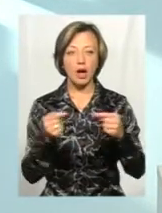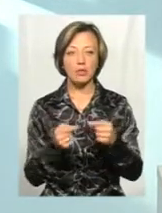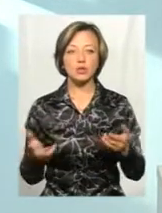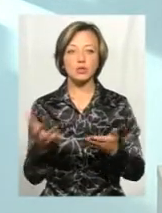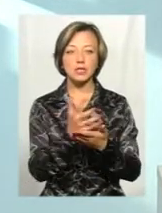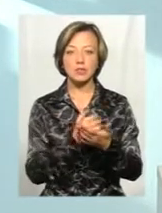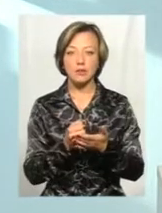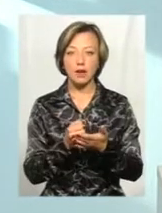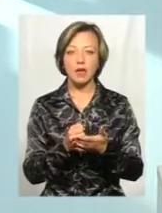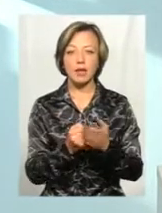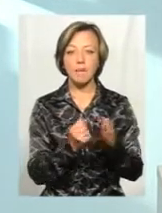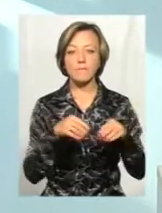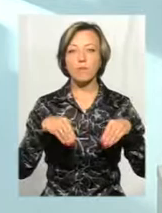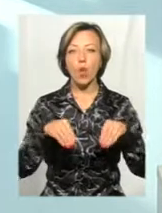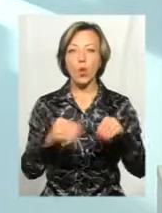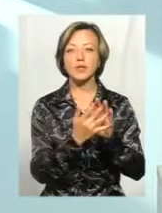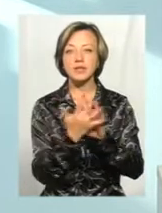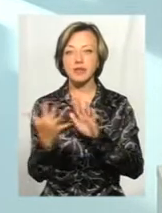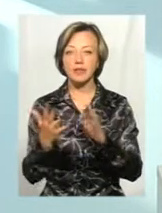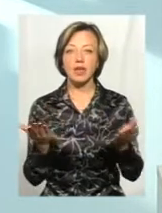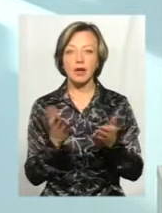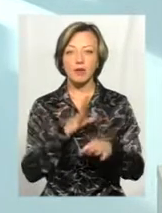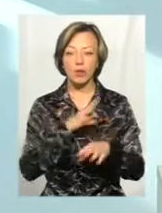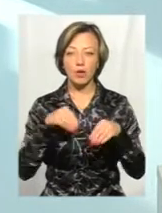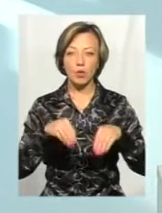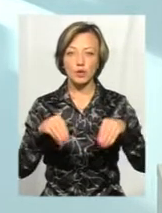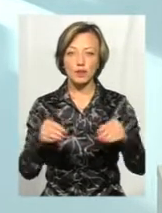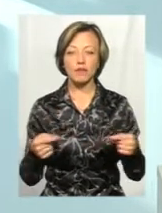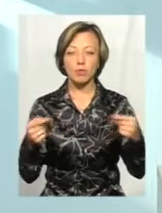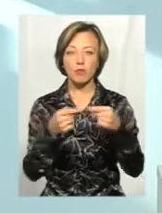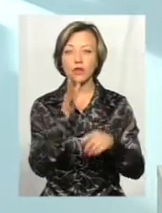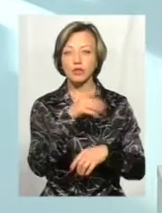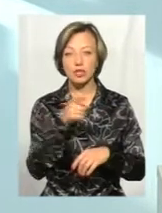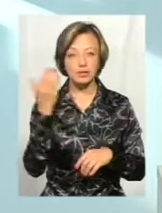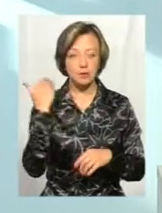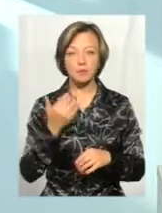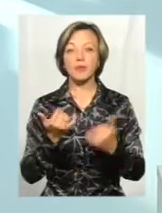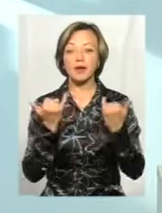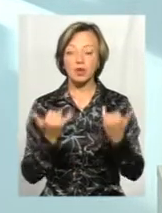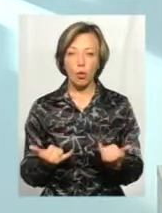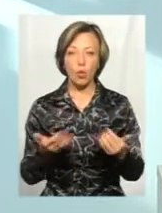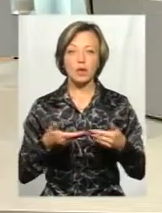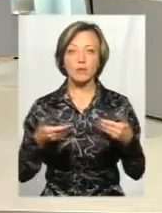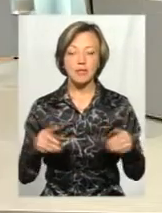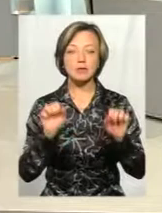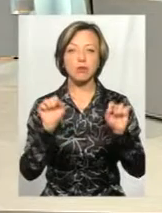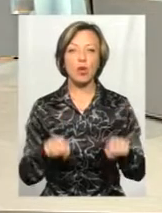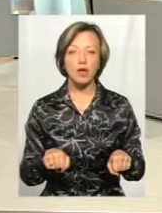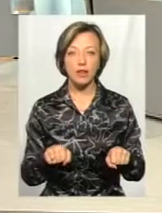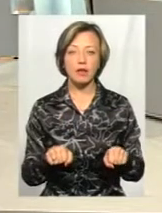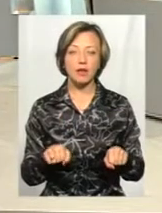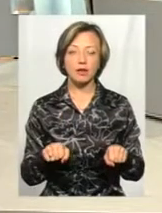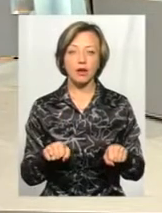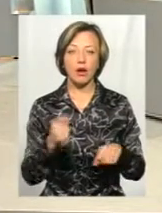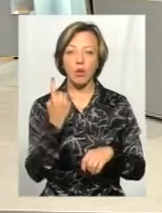зібрані посіви, які були, власне, посіяні відповідні часи. Тому сьогодні ми змогли хоча б